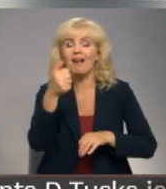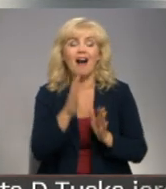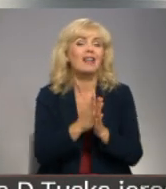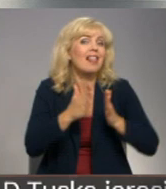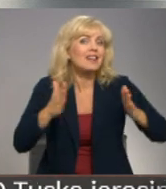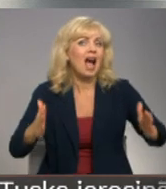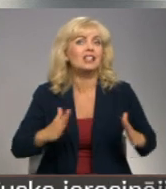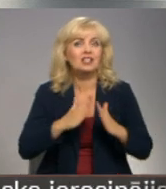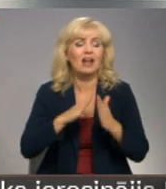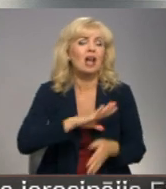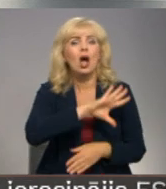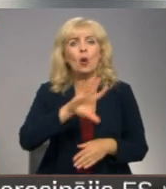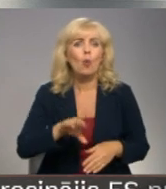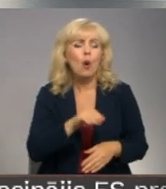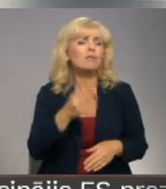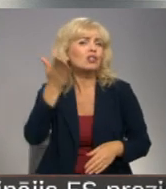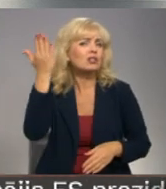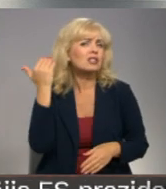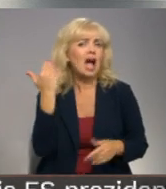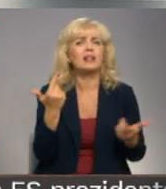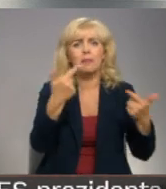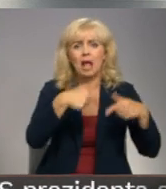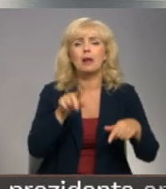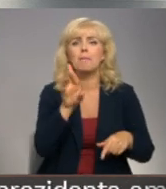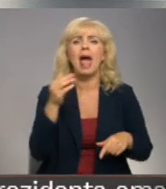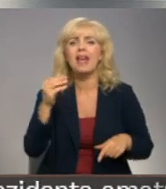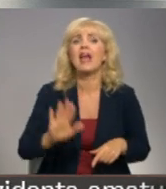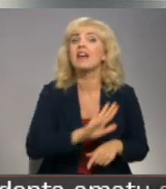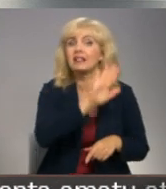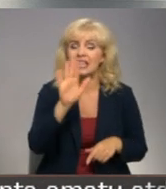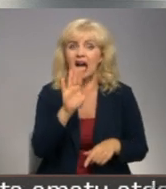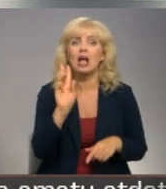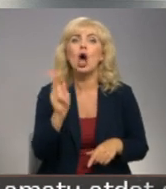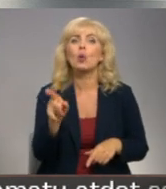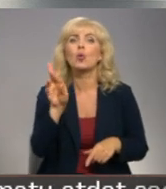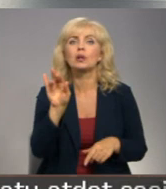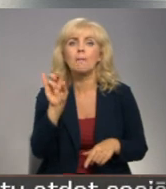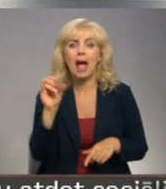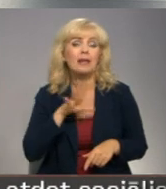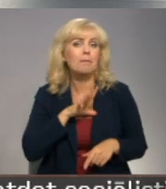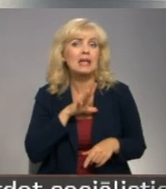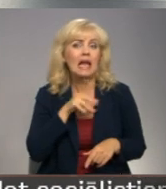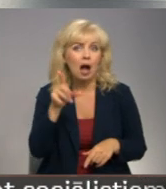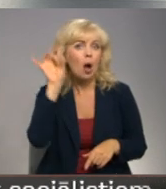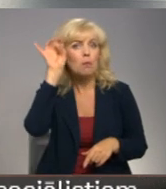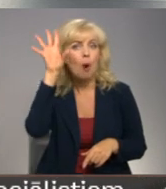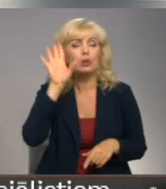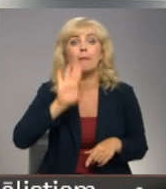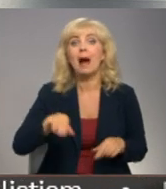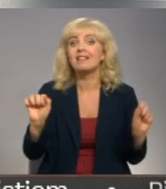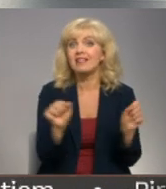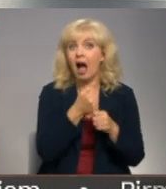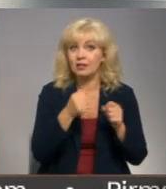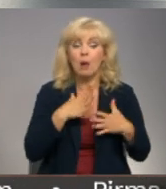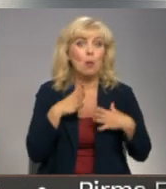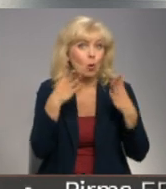lielākie svētki. Jau kopš seniem laikiem pēterdiena kurmenē bijusi iecienītāka pat par jāņiem. Mūsdienās, kad iedzīvotāji laukos paliek aizvien